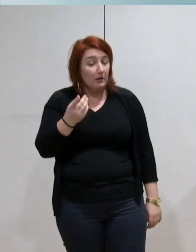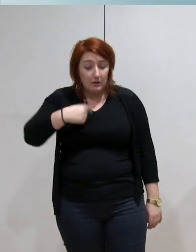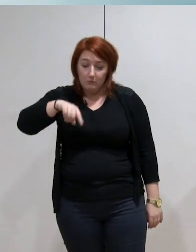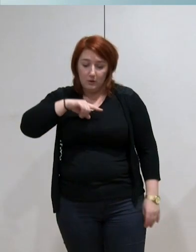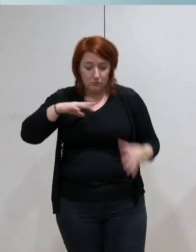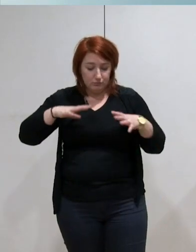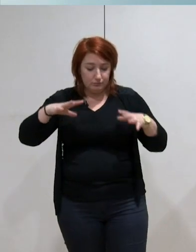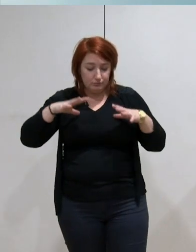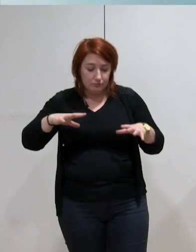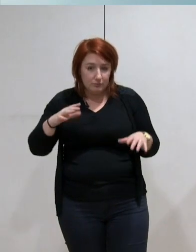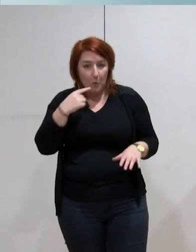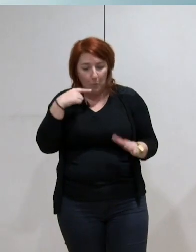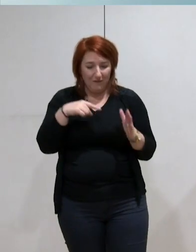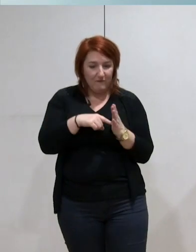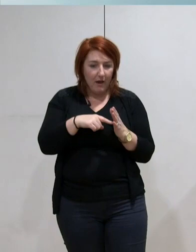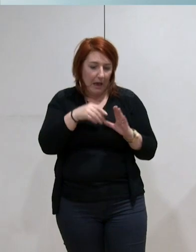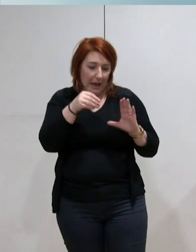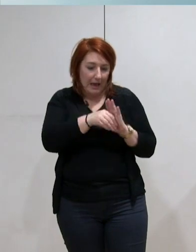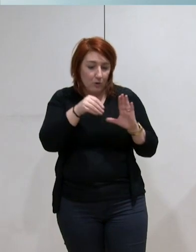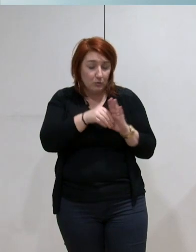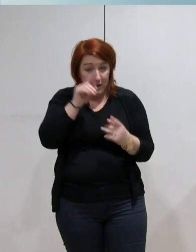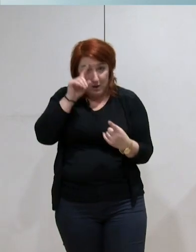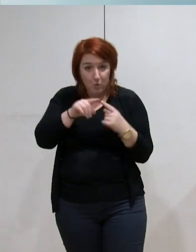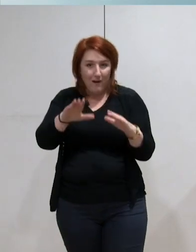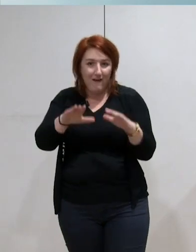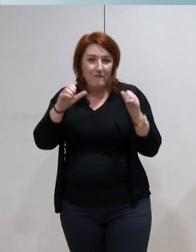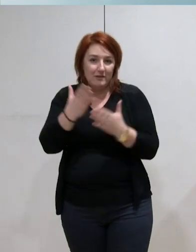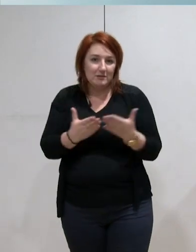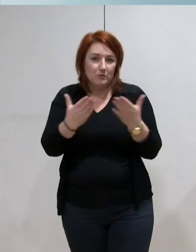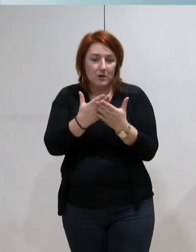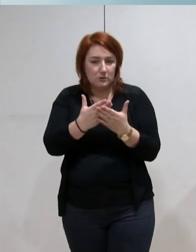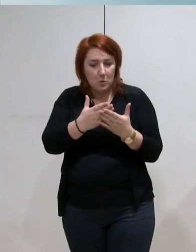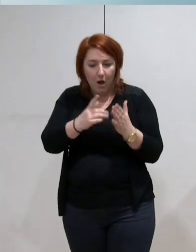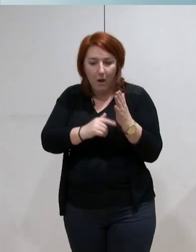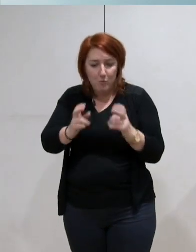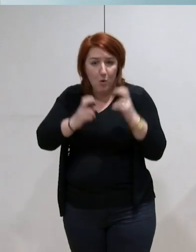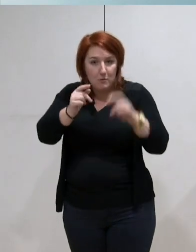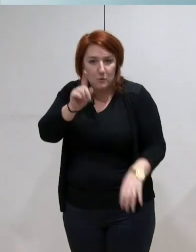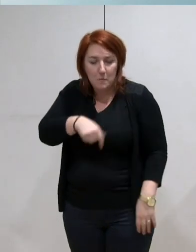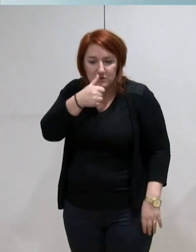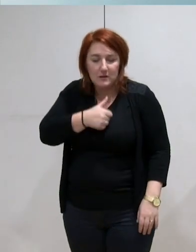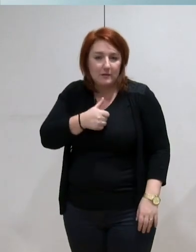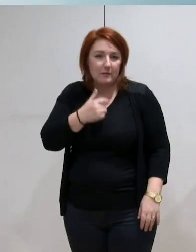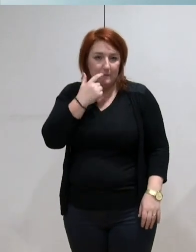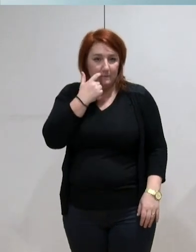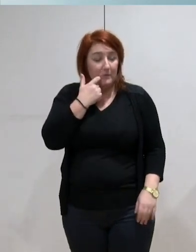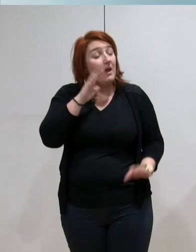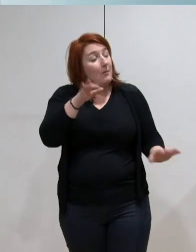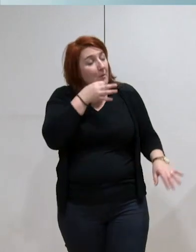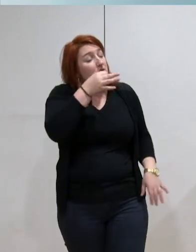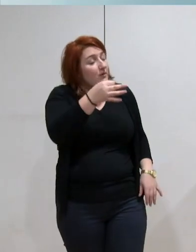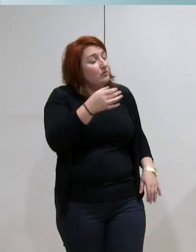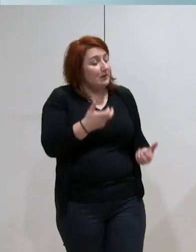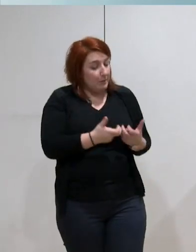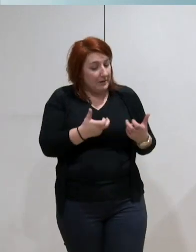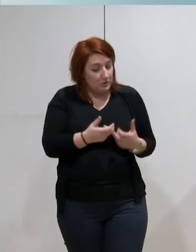nous aurions fait les économies qui nous permettaient de ne pas être dans cette situation et ben je vais vous dire par exemple voyez nous on aurait on se